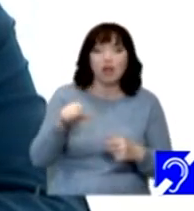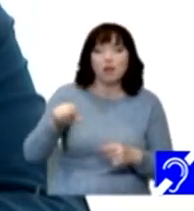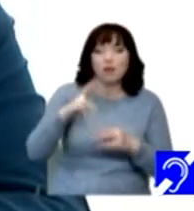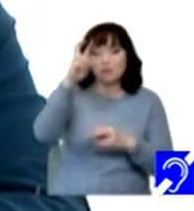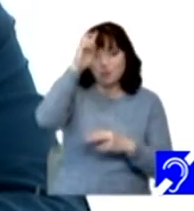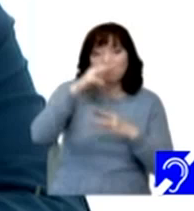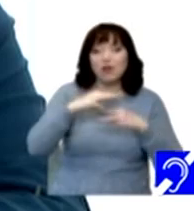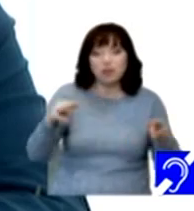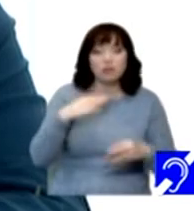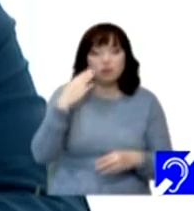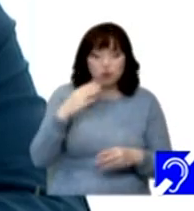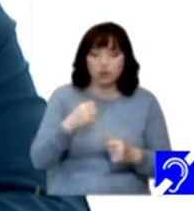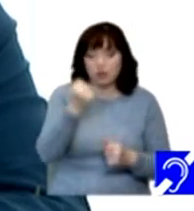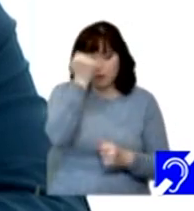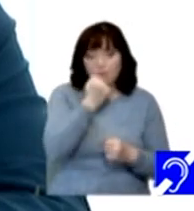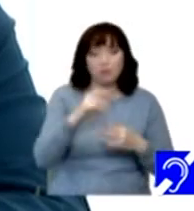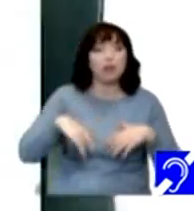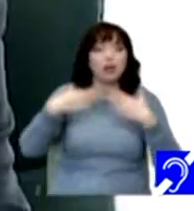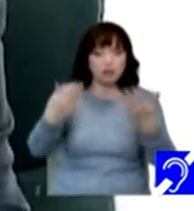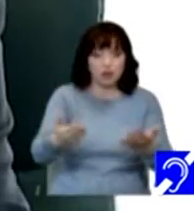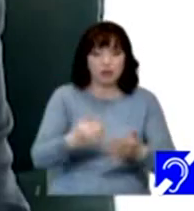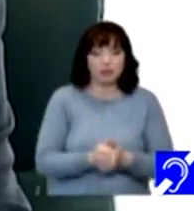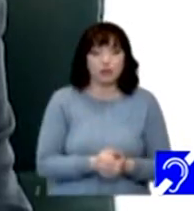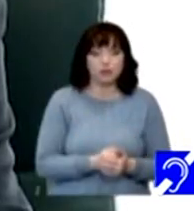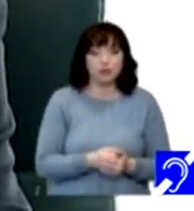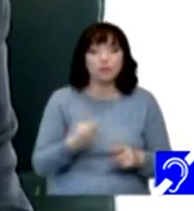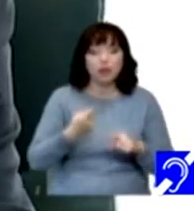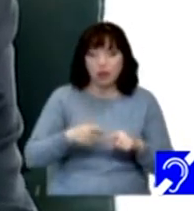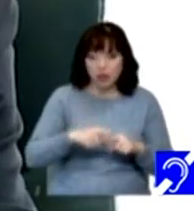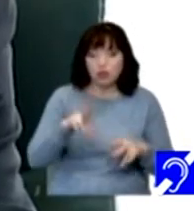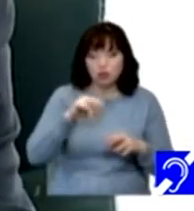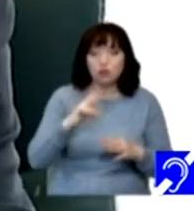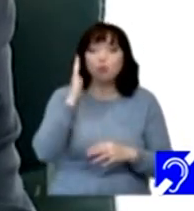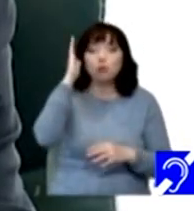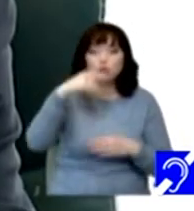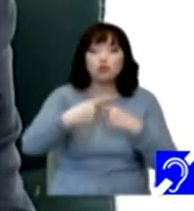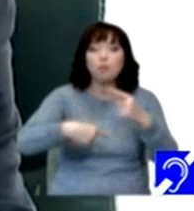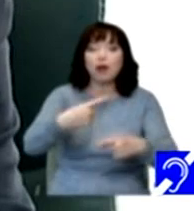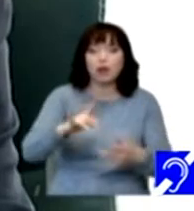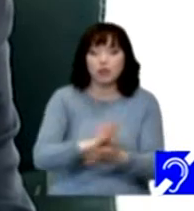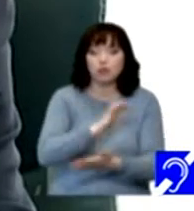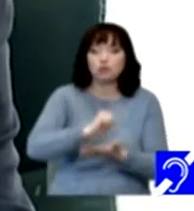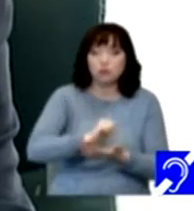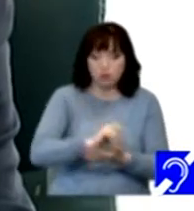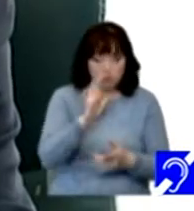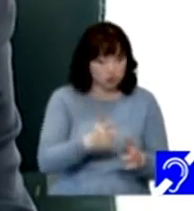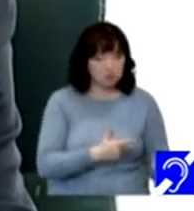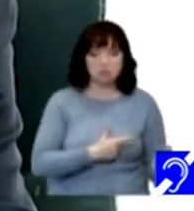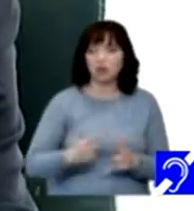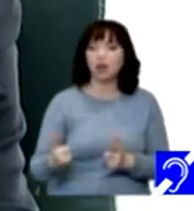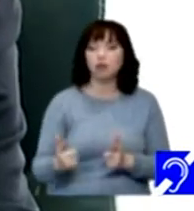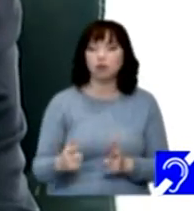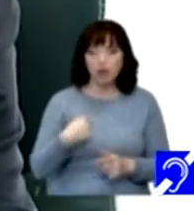care să aduc cele mai sincere mulțumiri. De generații viitoare de jurnaliști bine pregătiți, avem cu toții